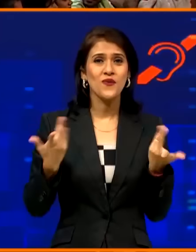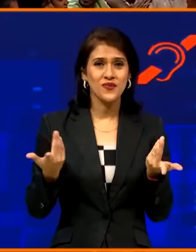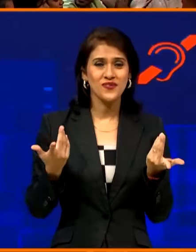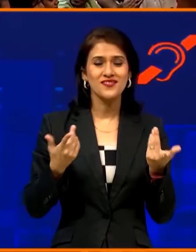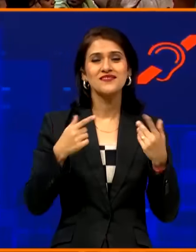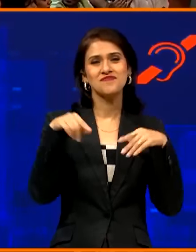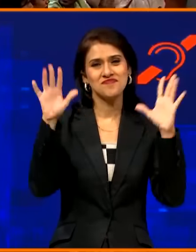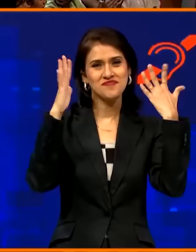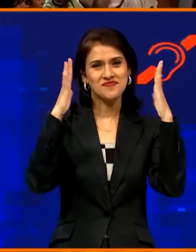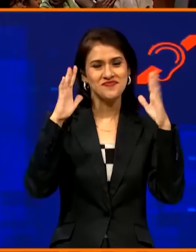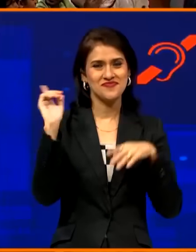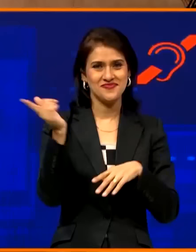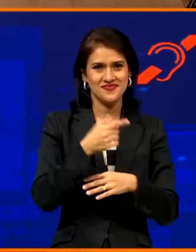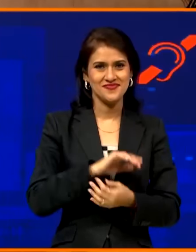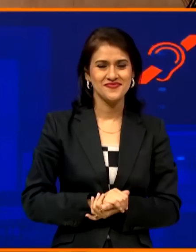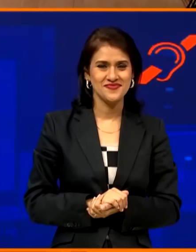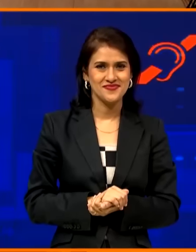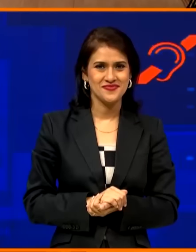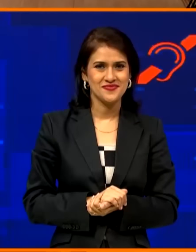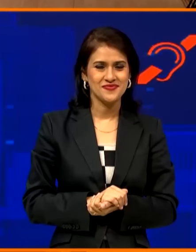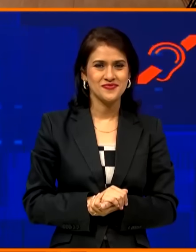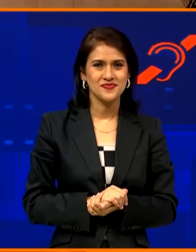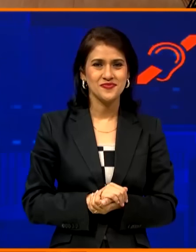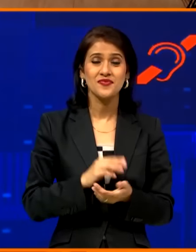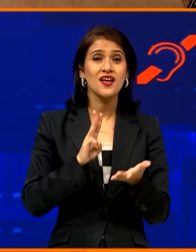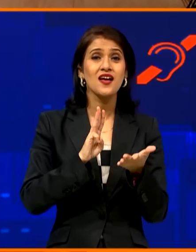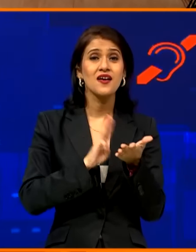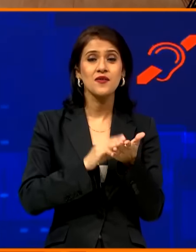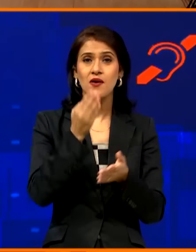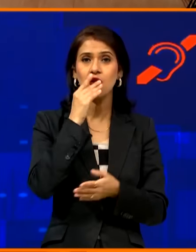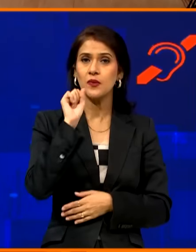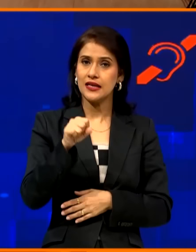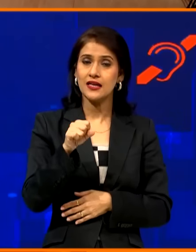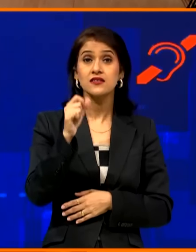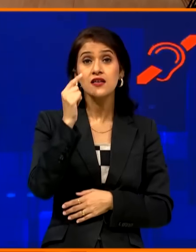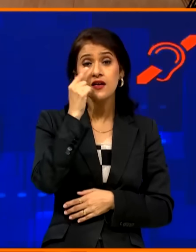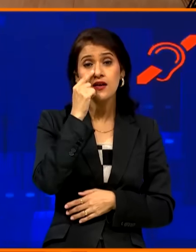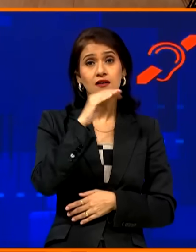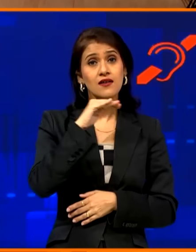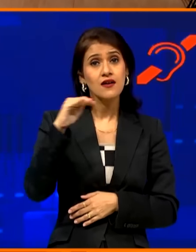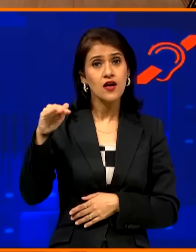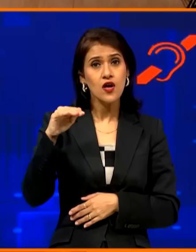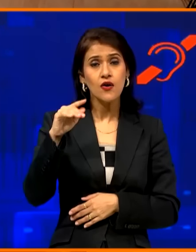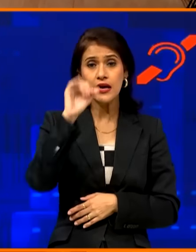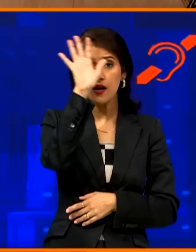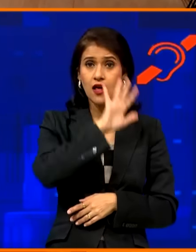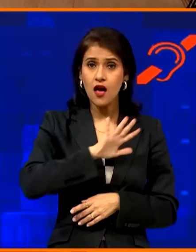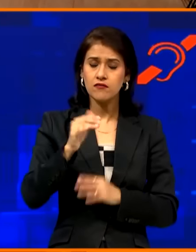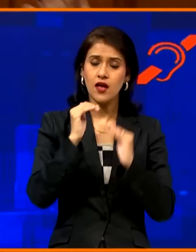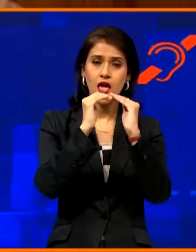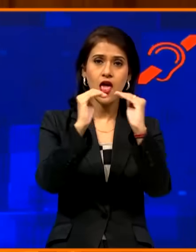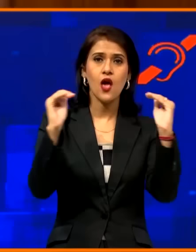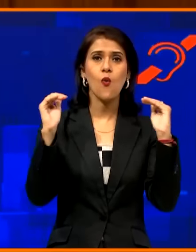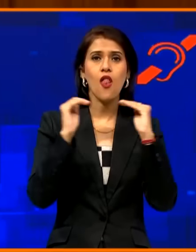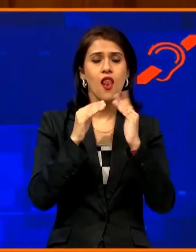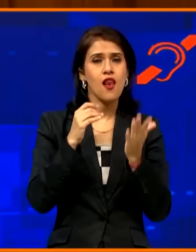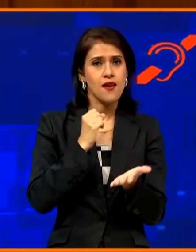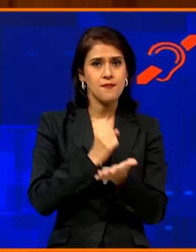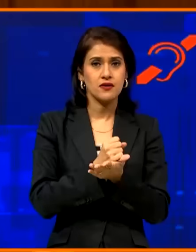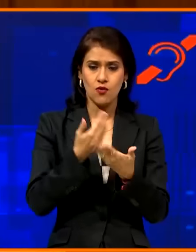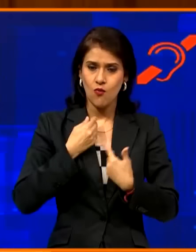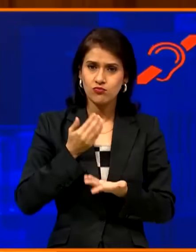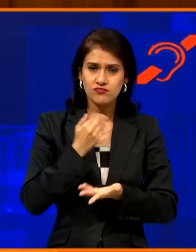बेटियों को बराबर की हिस्सेदारी होनी चाहिए देश की बेटियों को अपनी बेटियों को